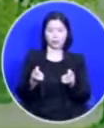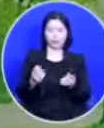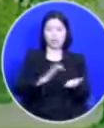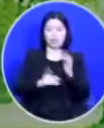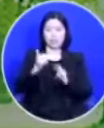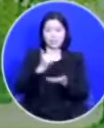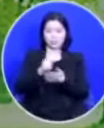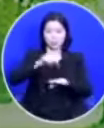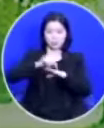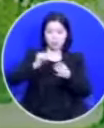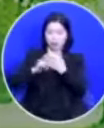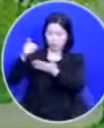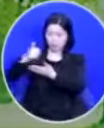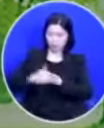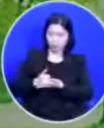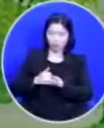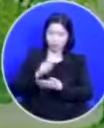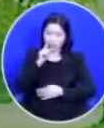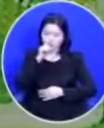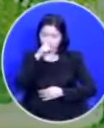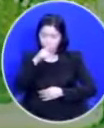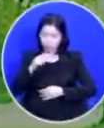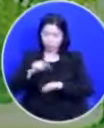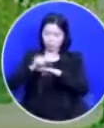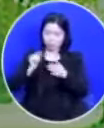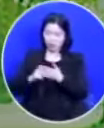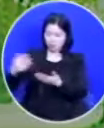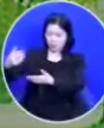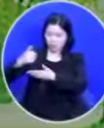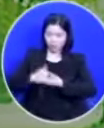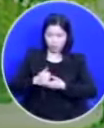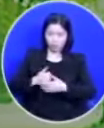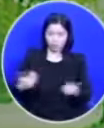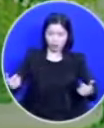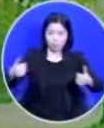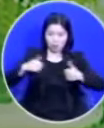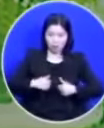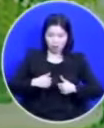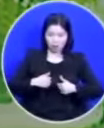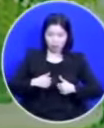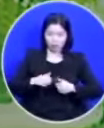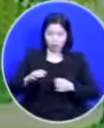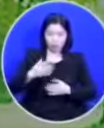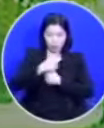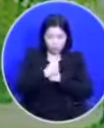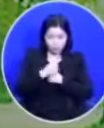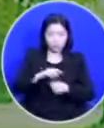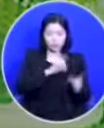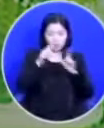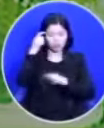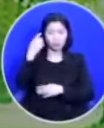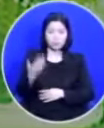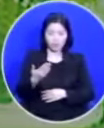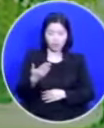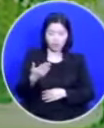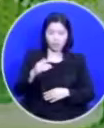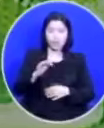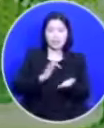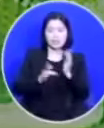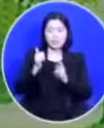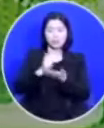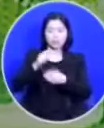예수님 마음에 영접하고 더러운 것도 같이 마음에 품고 살 겁니까 예수님 마음에 영접하여 있다고 한다면